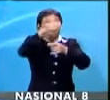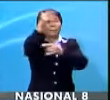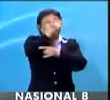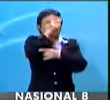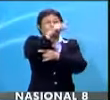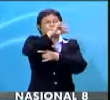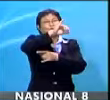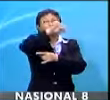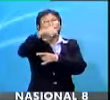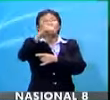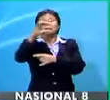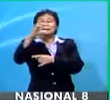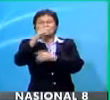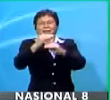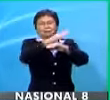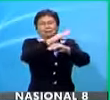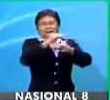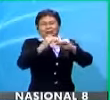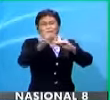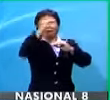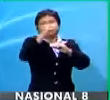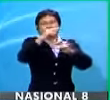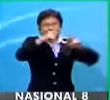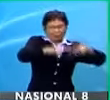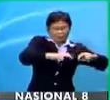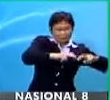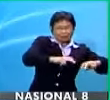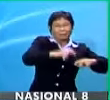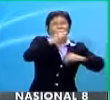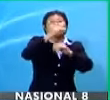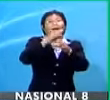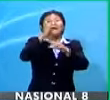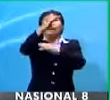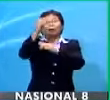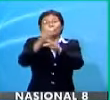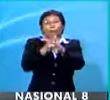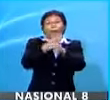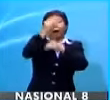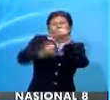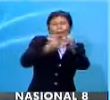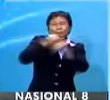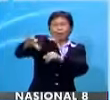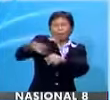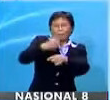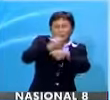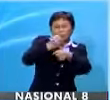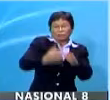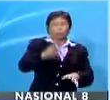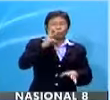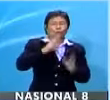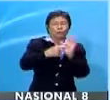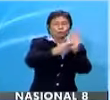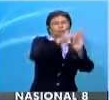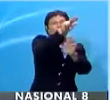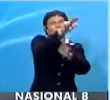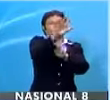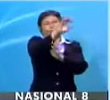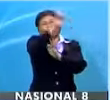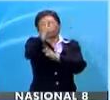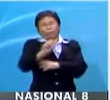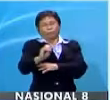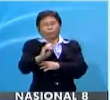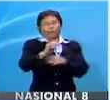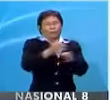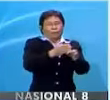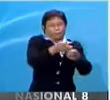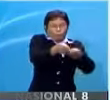jus dan ke atas kajian Firma antarabangsa pengambilan pekerja H menunjukkan 34% jawatan